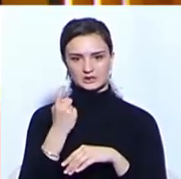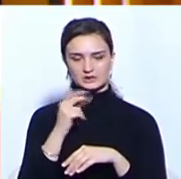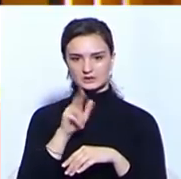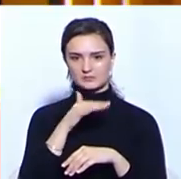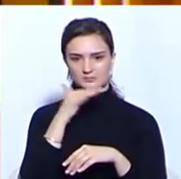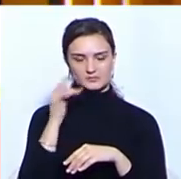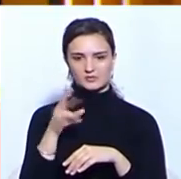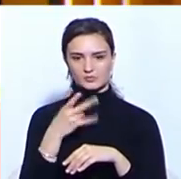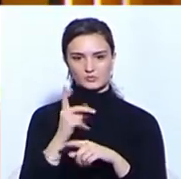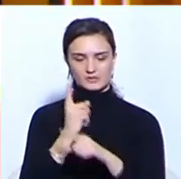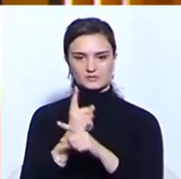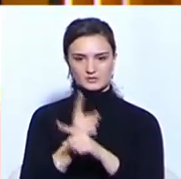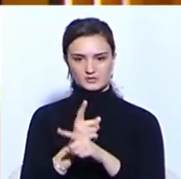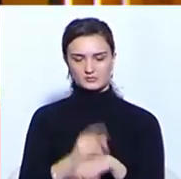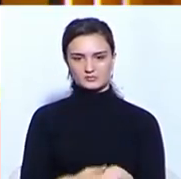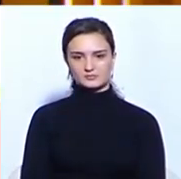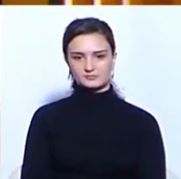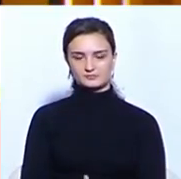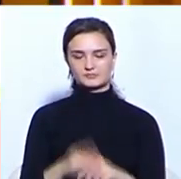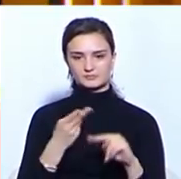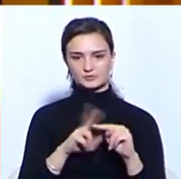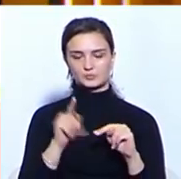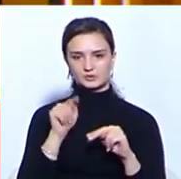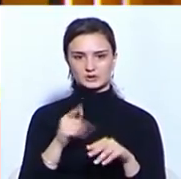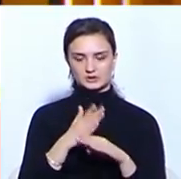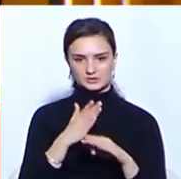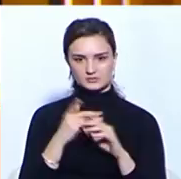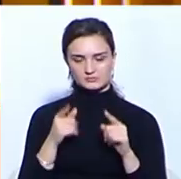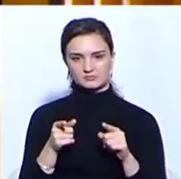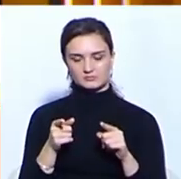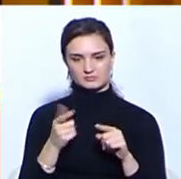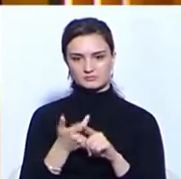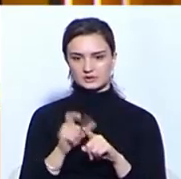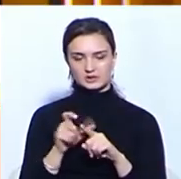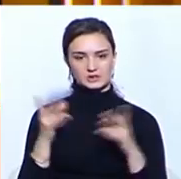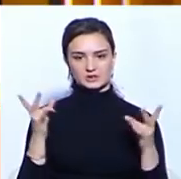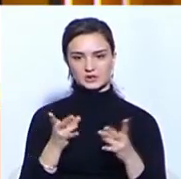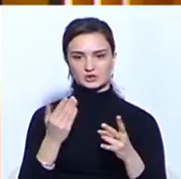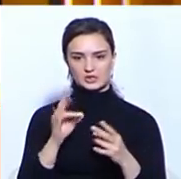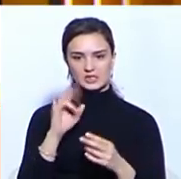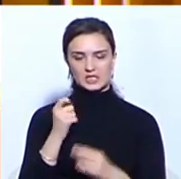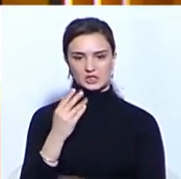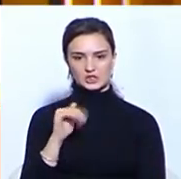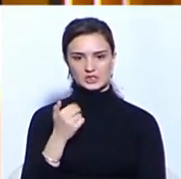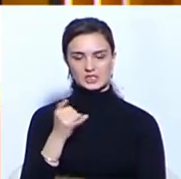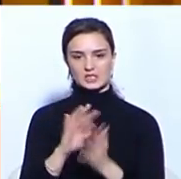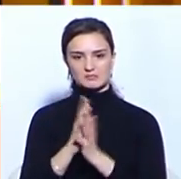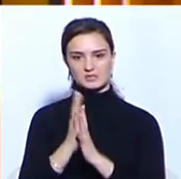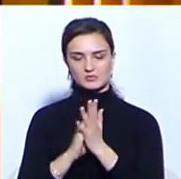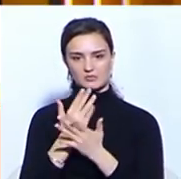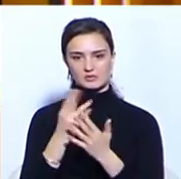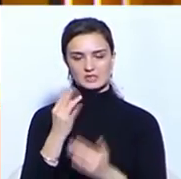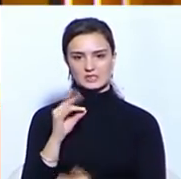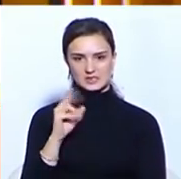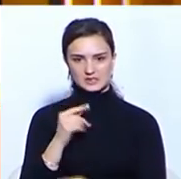რაოდენობა, თუმცა არ უნდა აკრძალოთ, თუნდაც იმიტომ რომ ის არის ძალიან საჭირო ნახშირწყლების მცენარეული